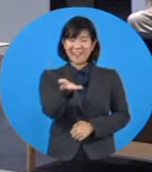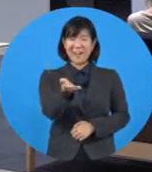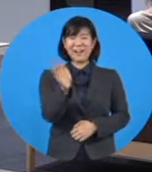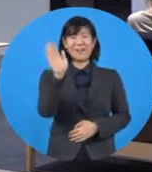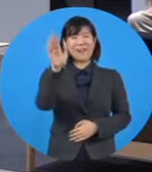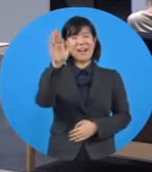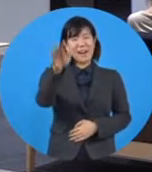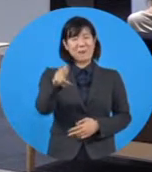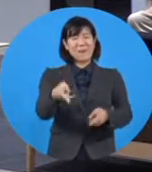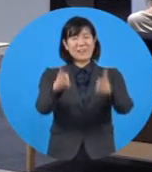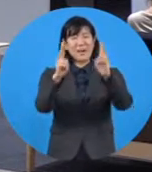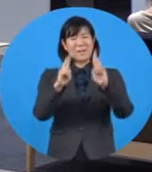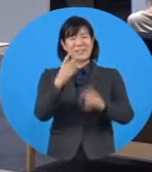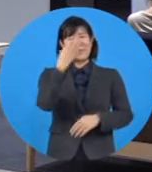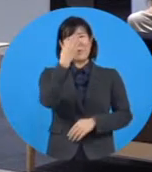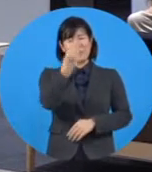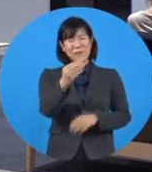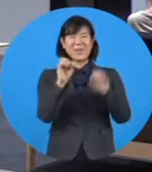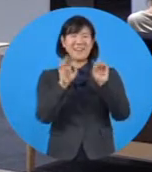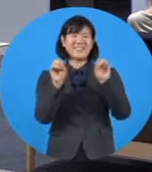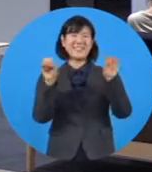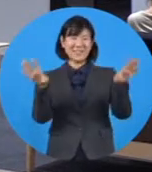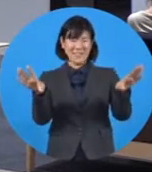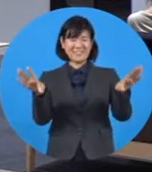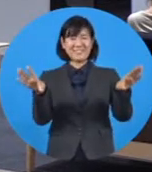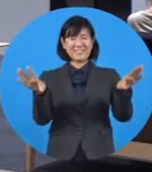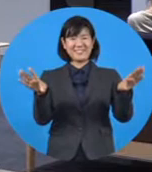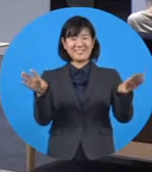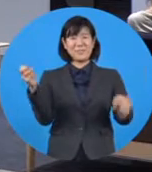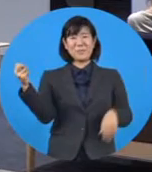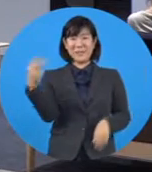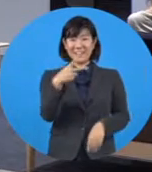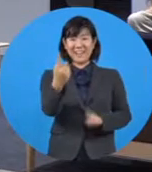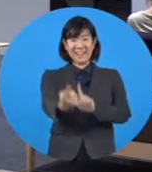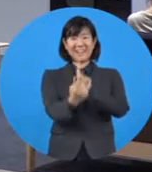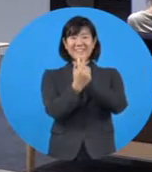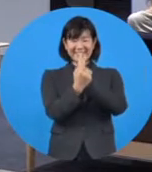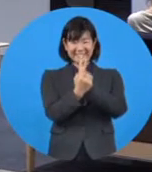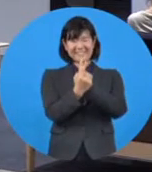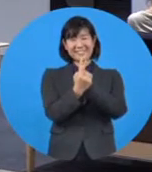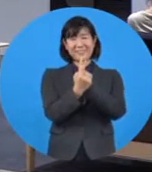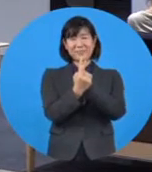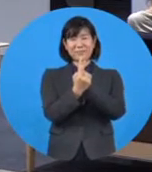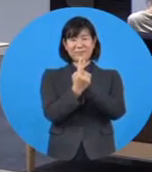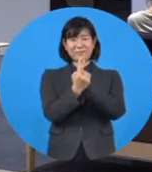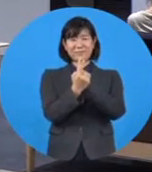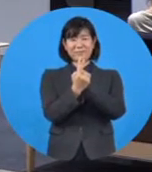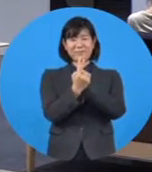これからも板橋の魅力をどんどんお届けしていきます。それではまた。